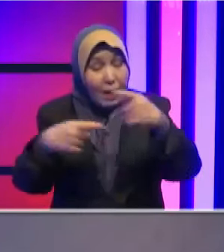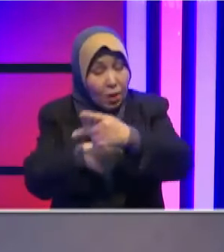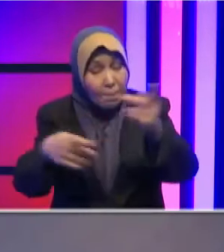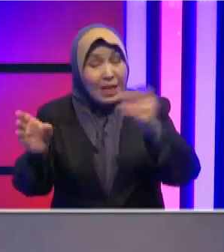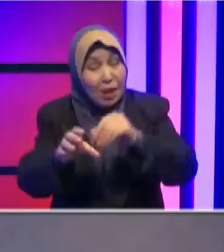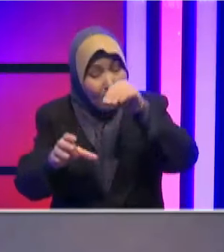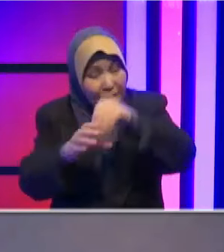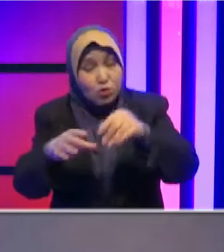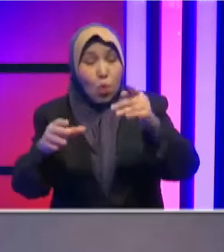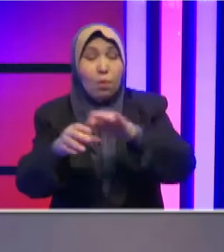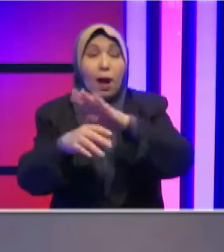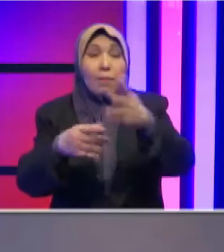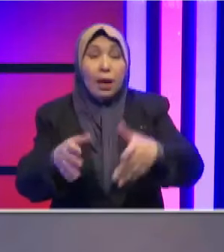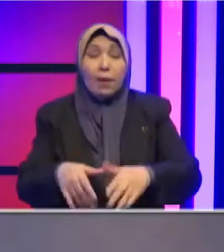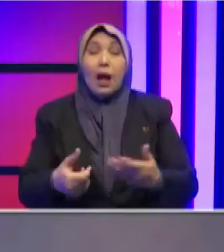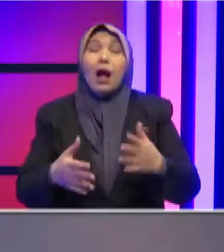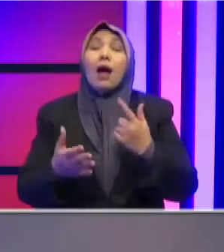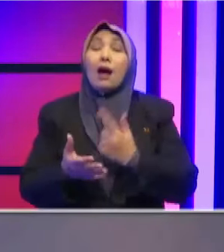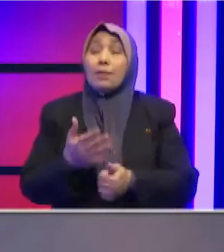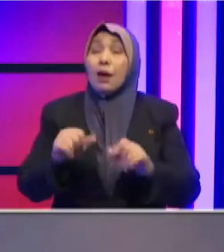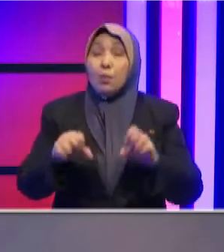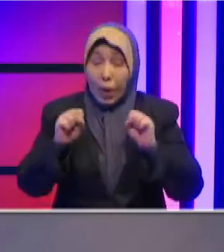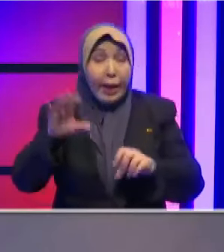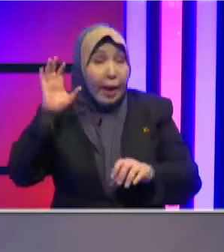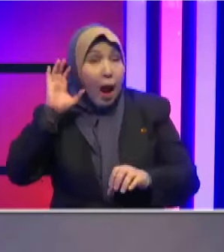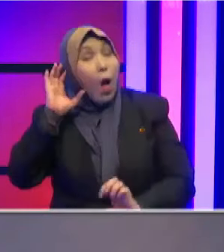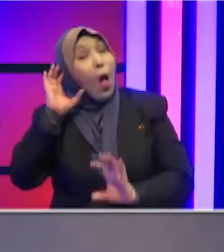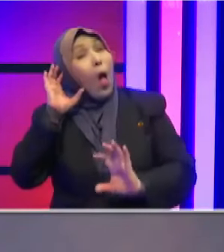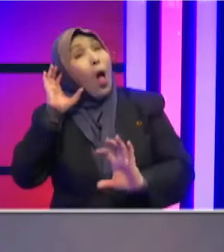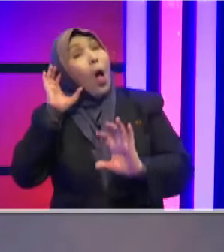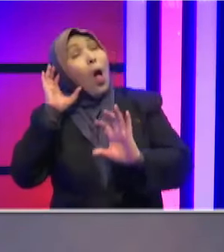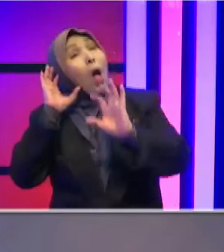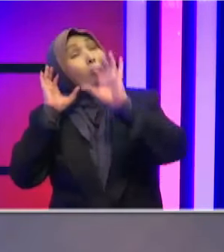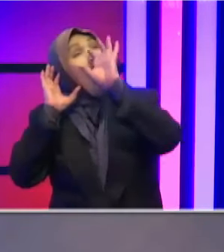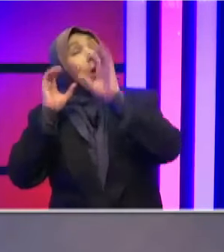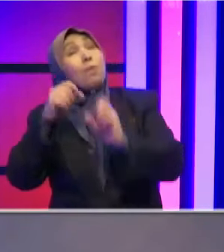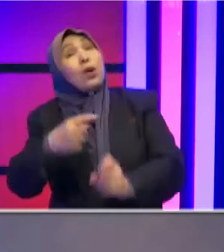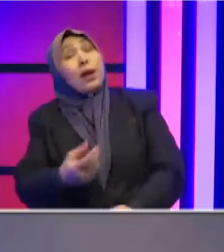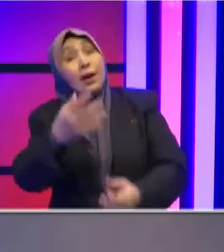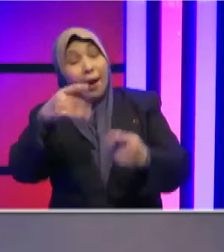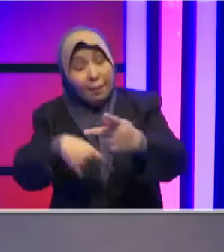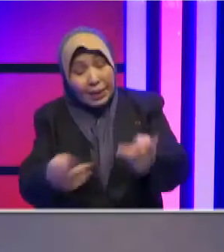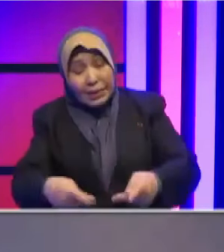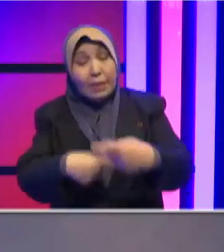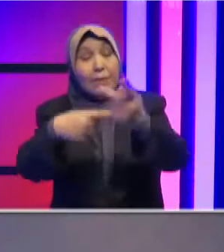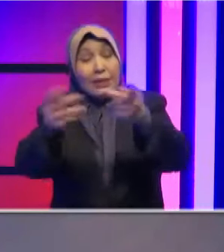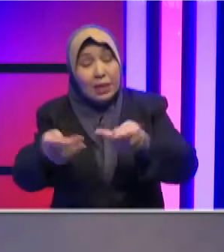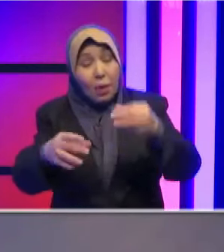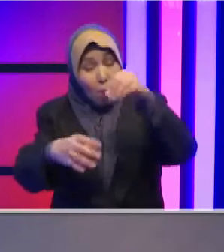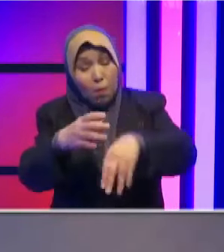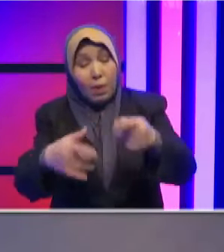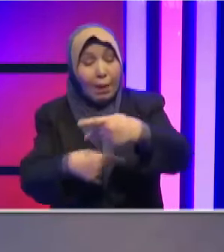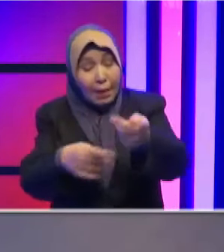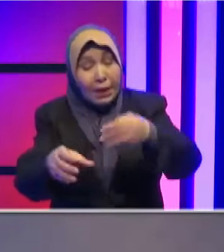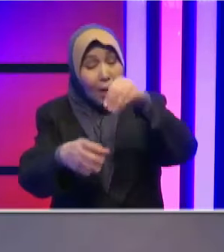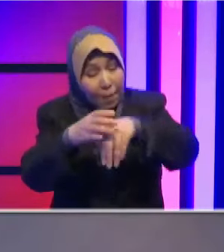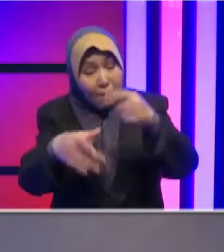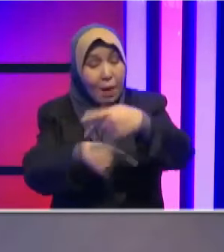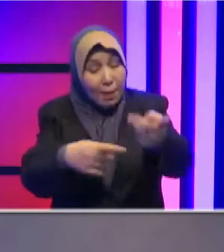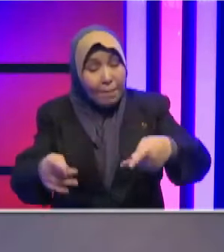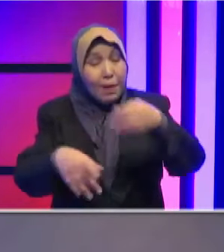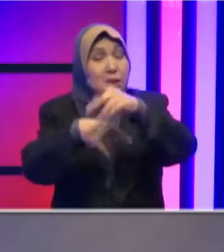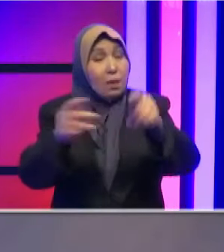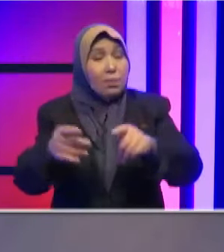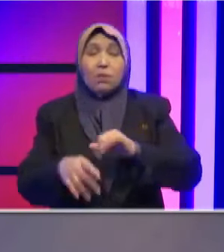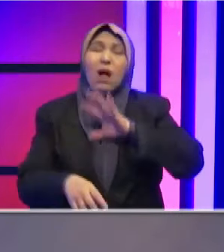dalam satu putih yang lagi opo agak-agak dengar tak jeritan tangisan dan raungan kita pada waktu